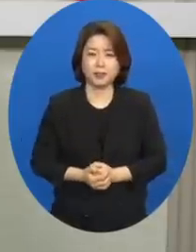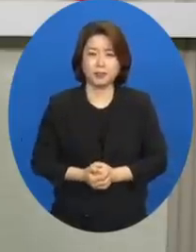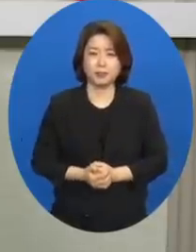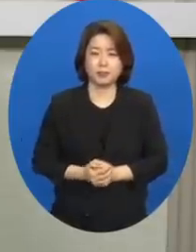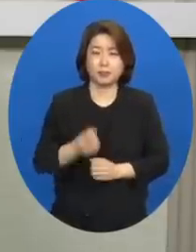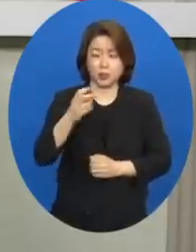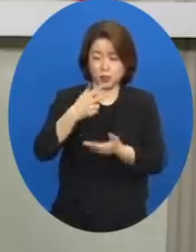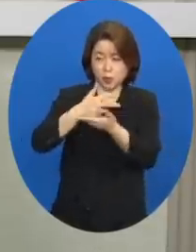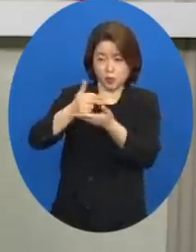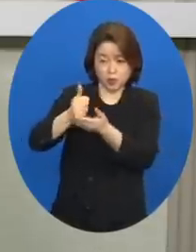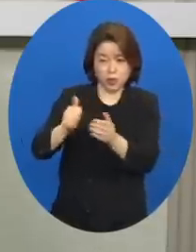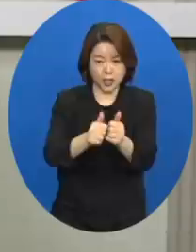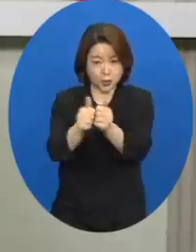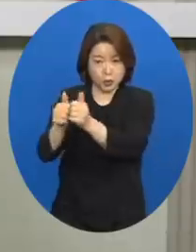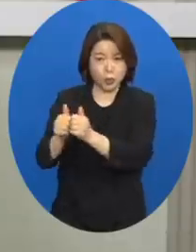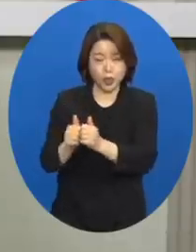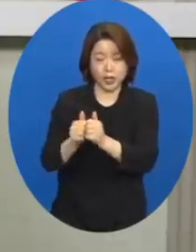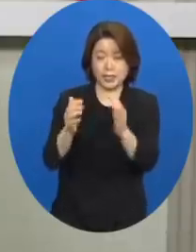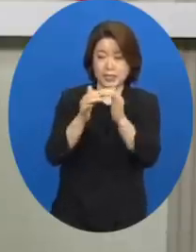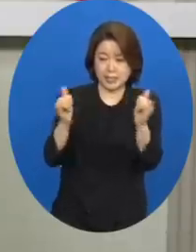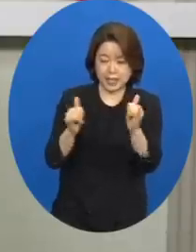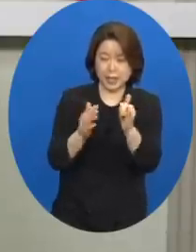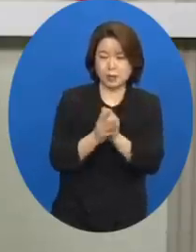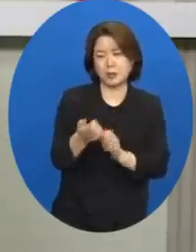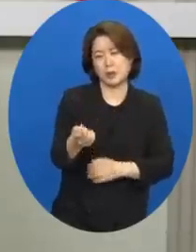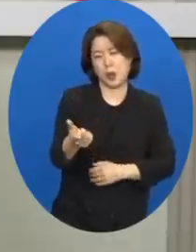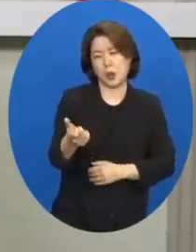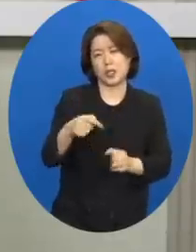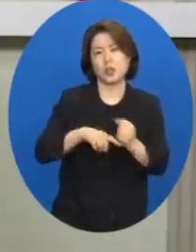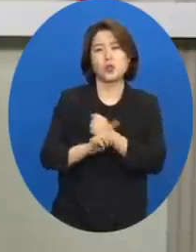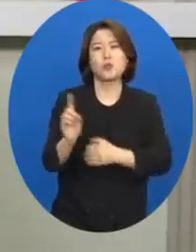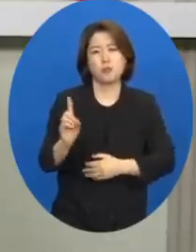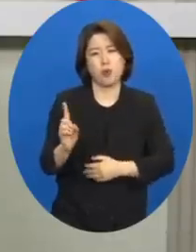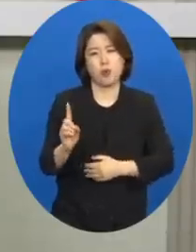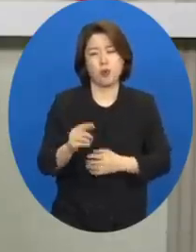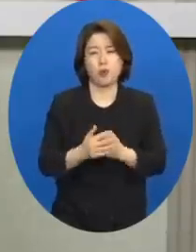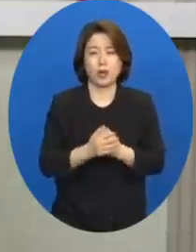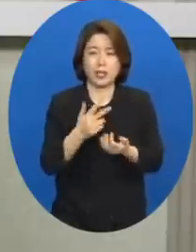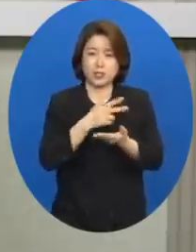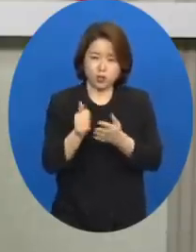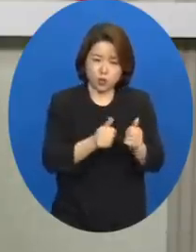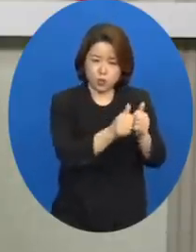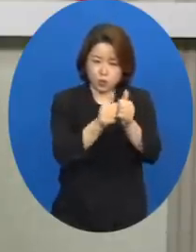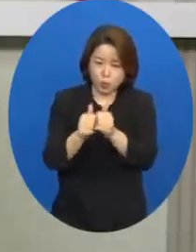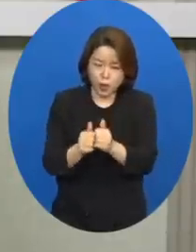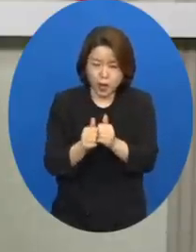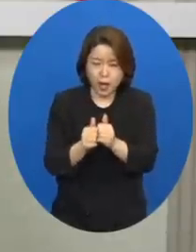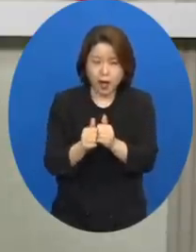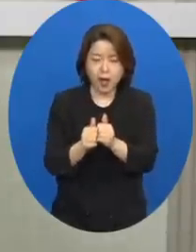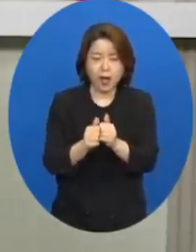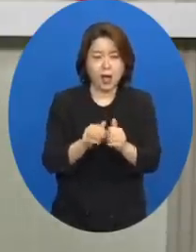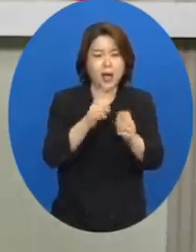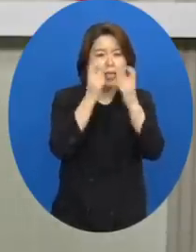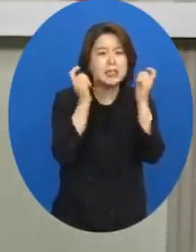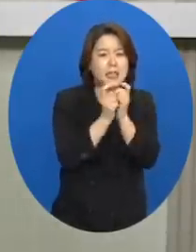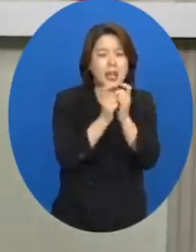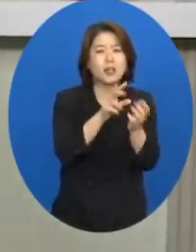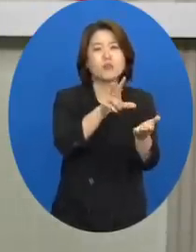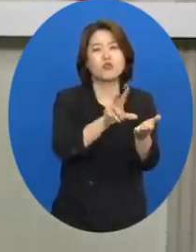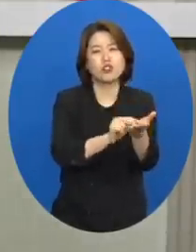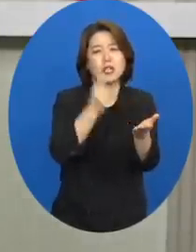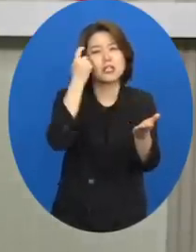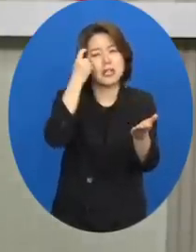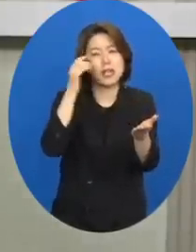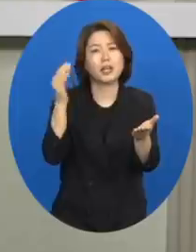주님과 동행하는 사람이 적은 이유는 주님과 동행하는 사람 을 한 개인의 문제라고 생각했기